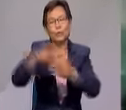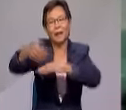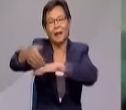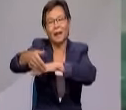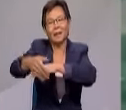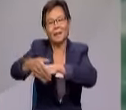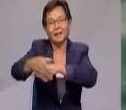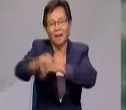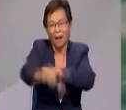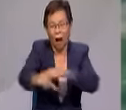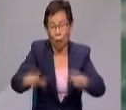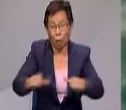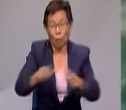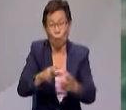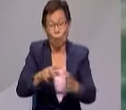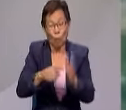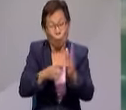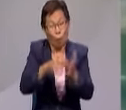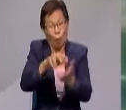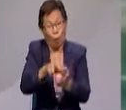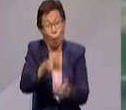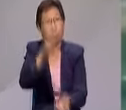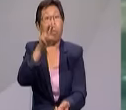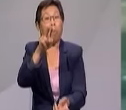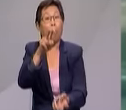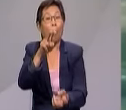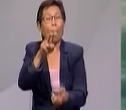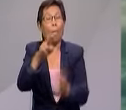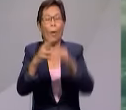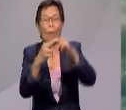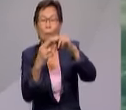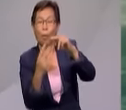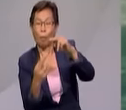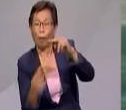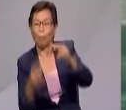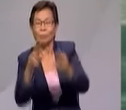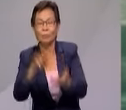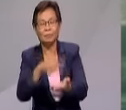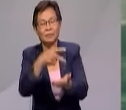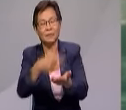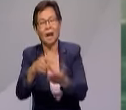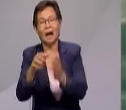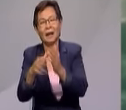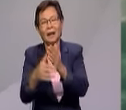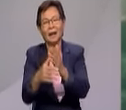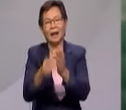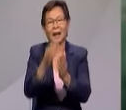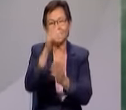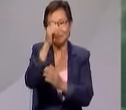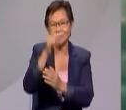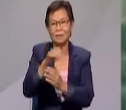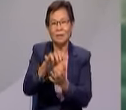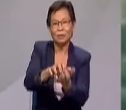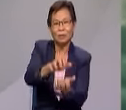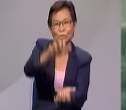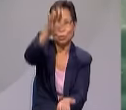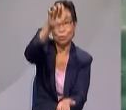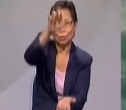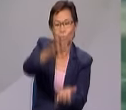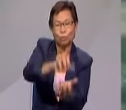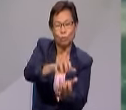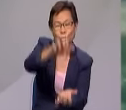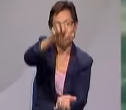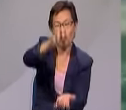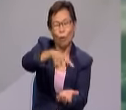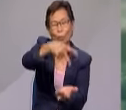disajikan persembahan mengejutkan apabila seorang penyelam scuba dilihat menari dengan seekor ikan jerung. Rakaman yang diambil di Planet Neptune